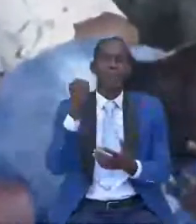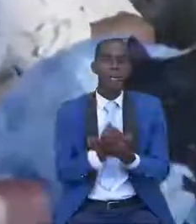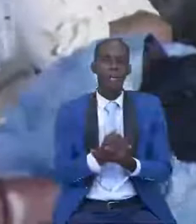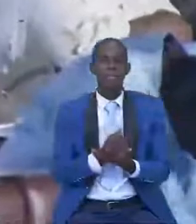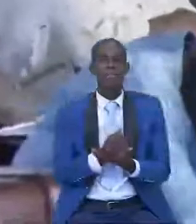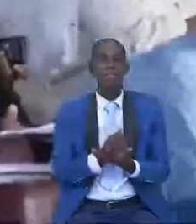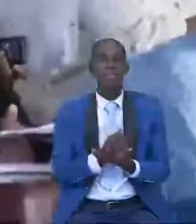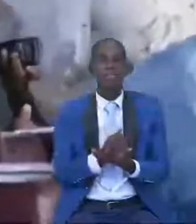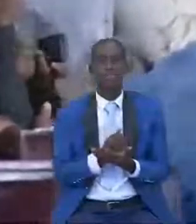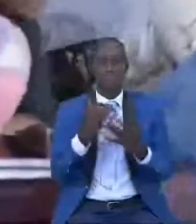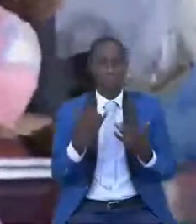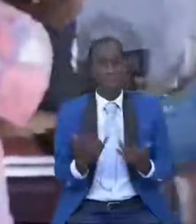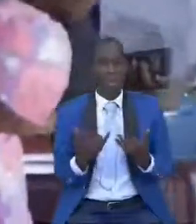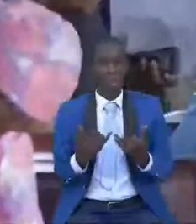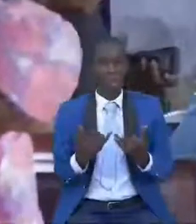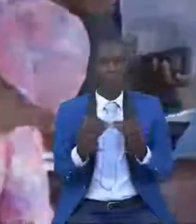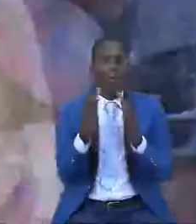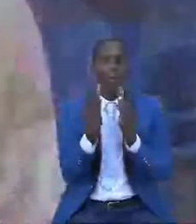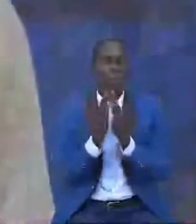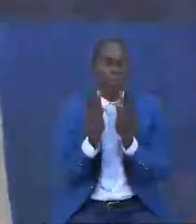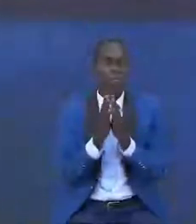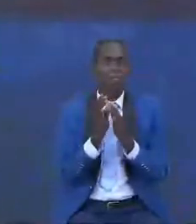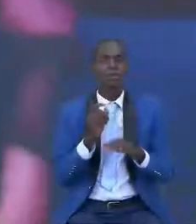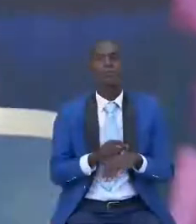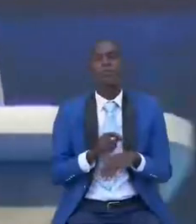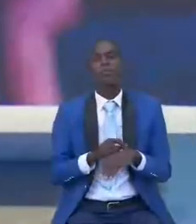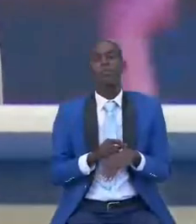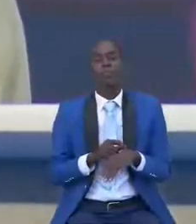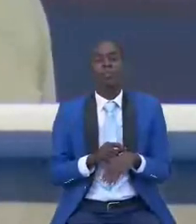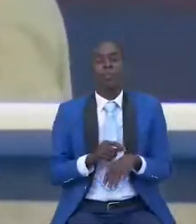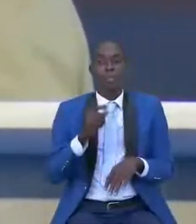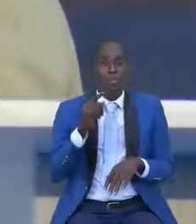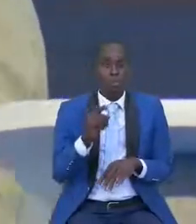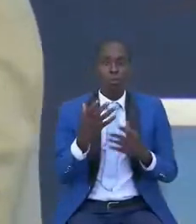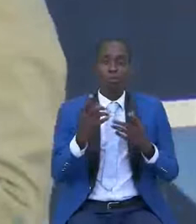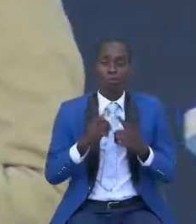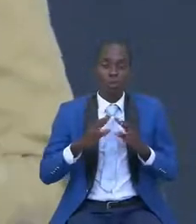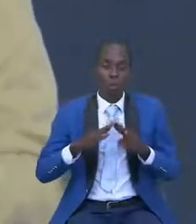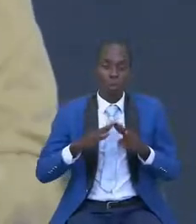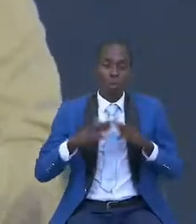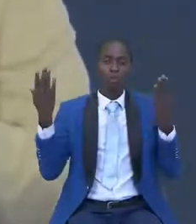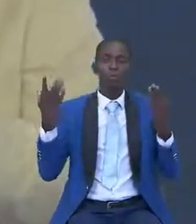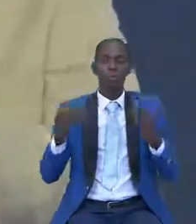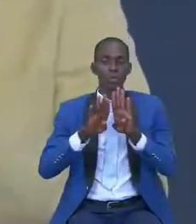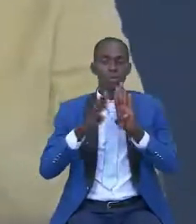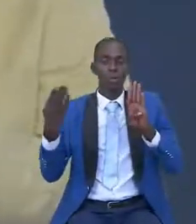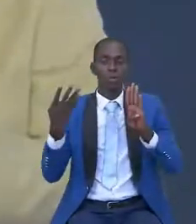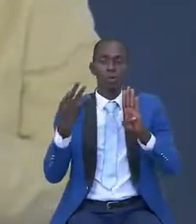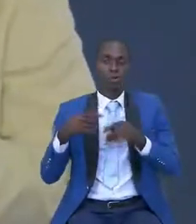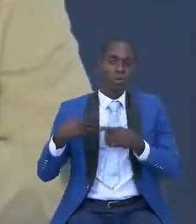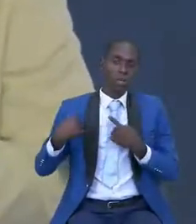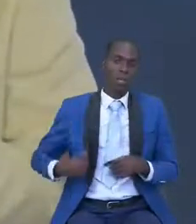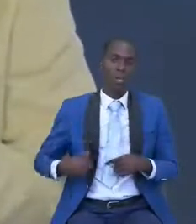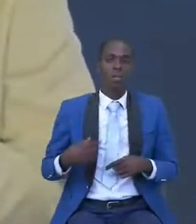produire immédiatement. Dis Amen. La tête baissée, les yeux fermés. Tu veux ouvrir